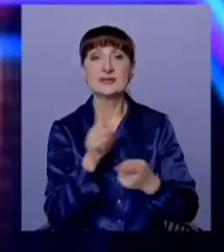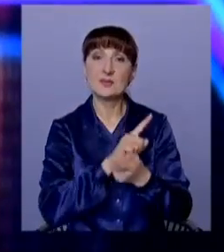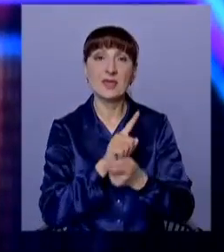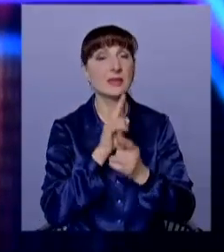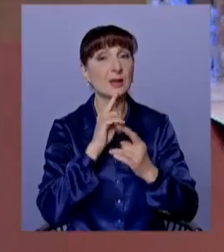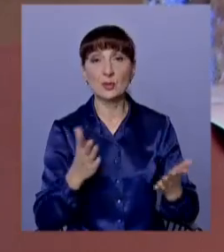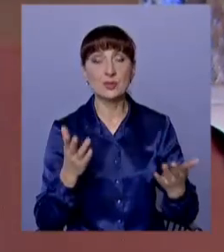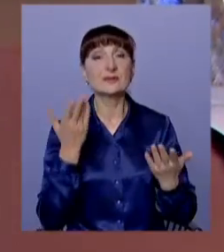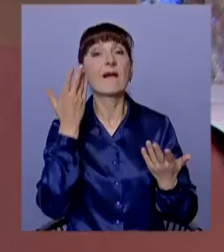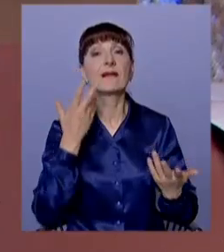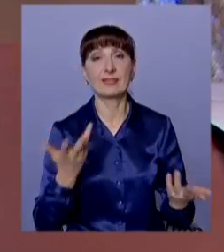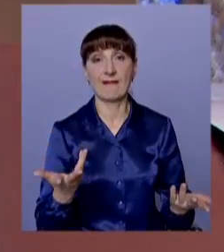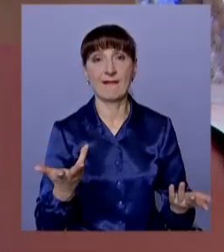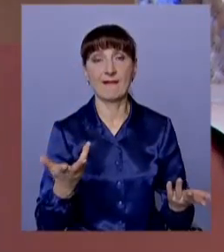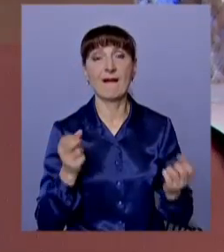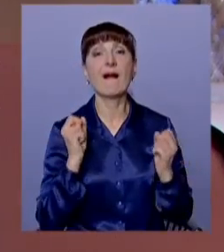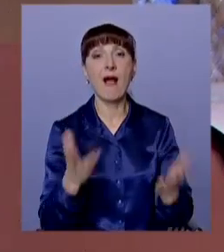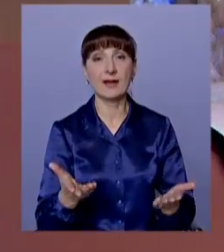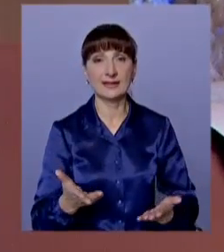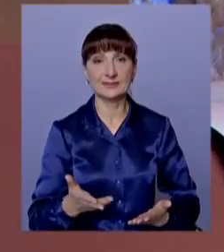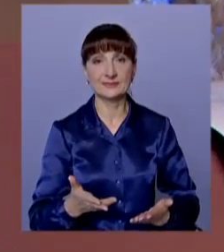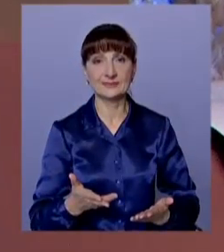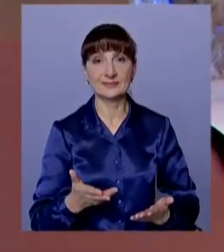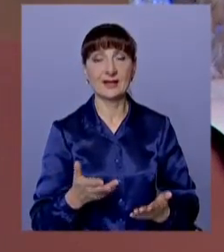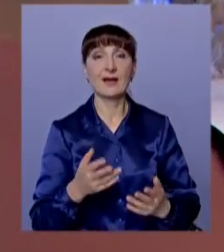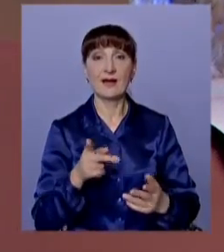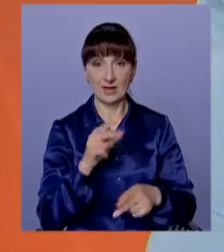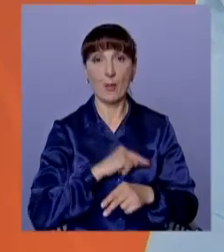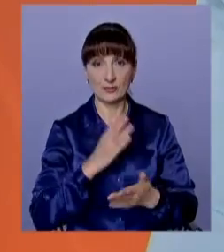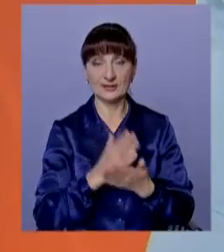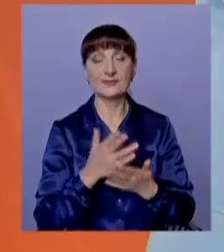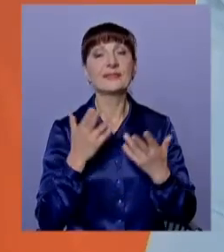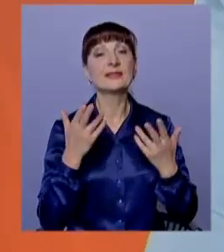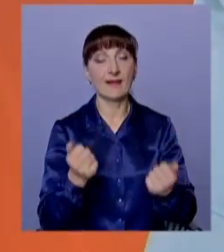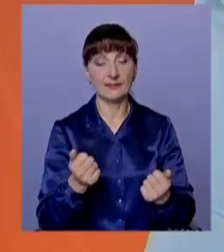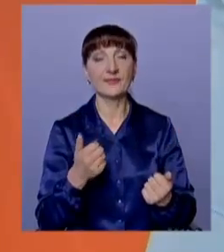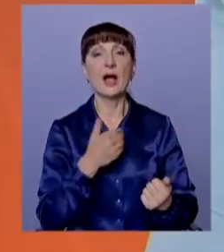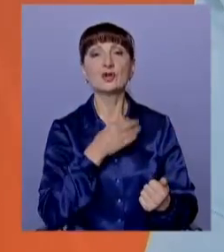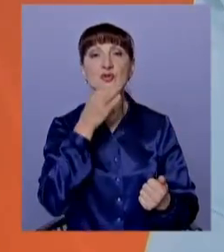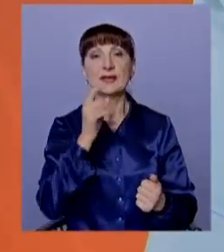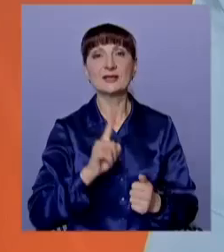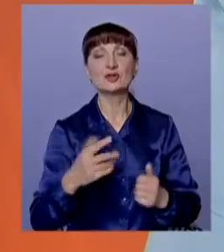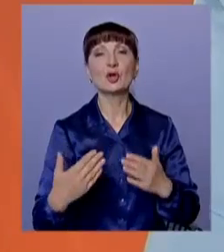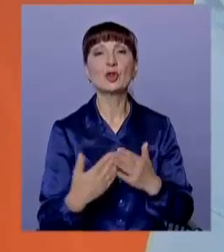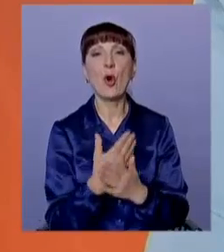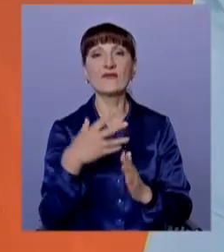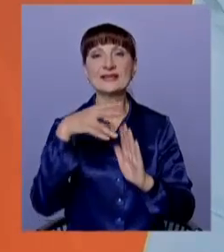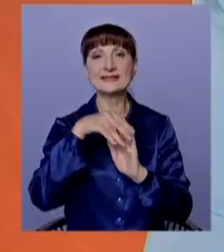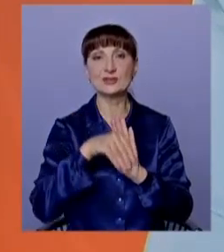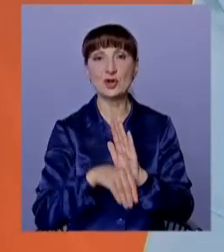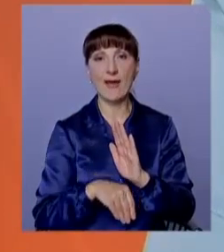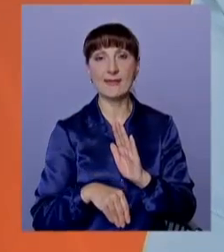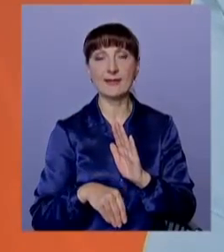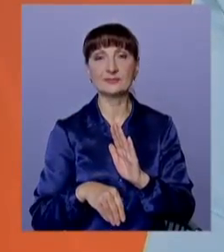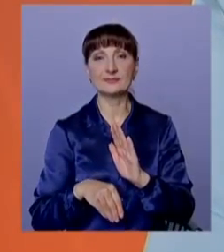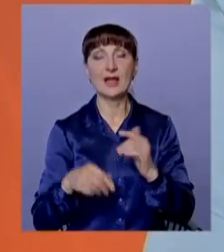эту ситуацию как-то можно переломить? Вот как мы работаем над этим? Или... Вот как раз таки здесь хочется сказать, вот это вот новое содержание, оно